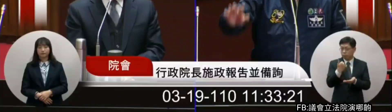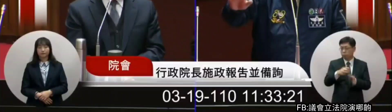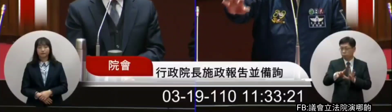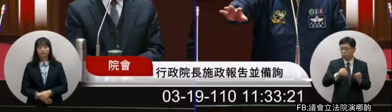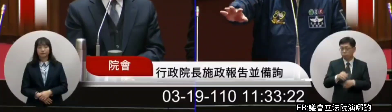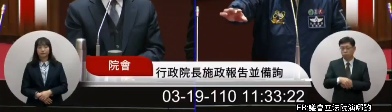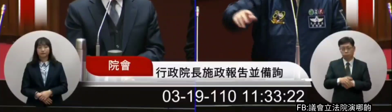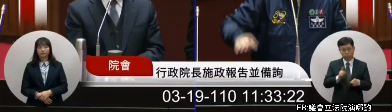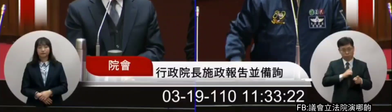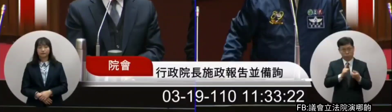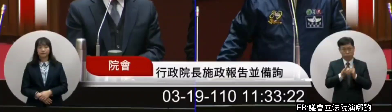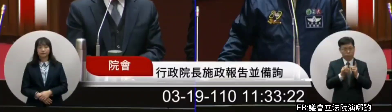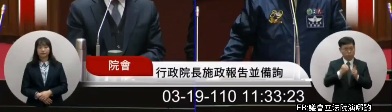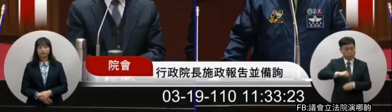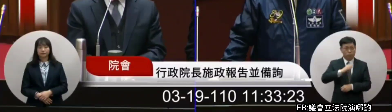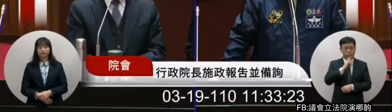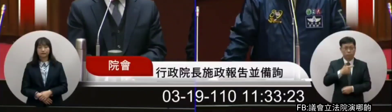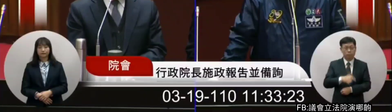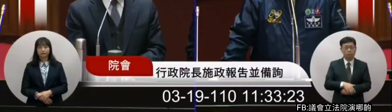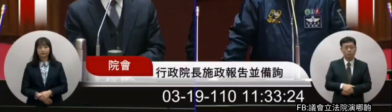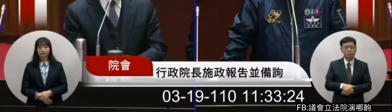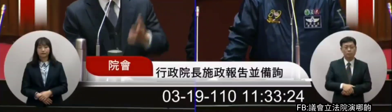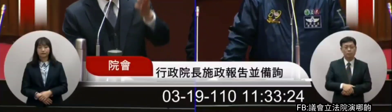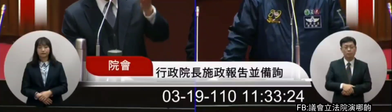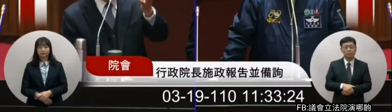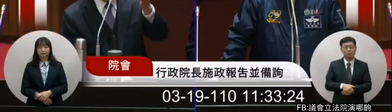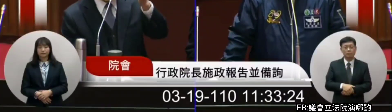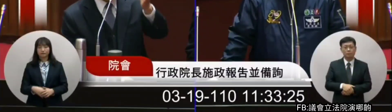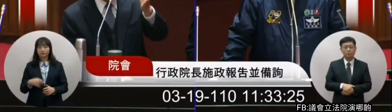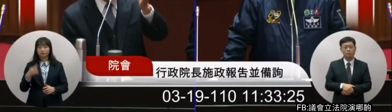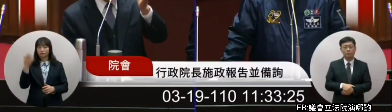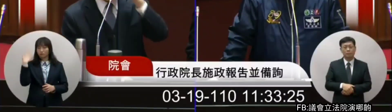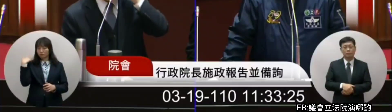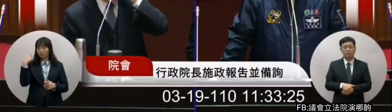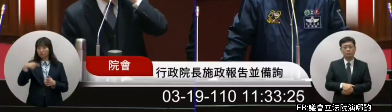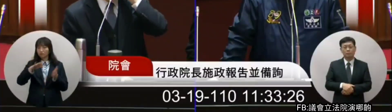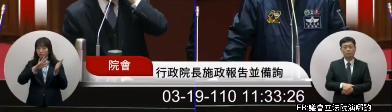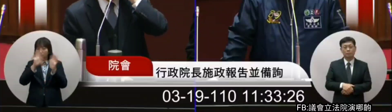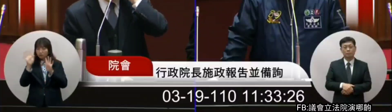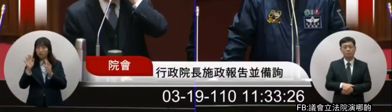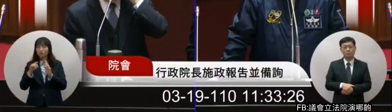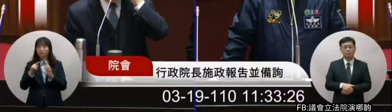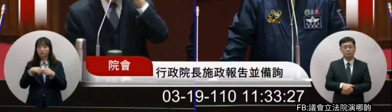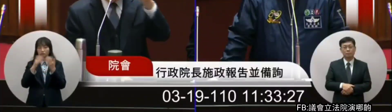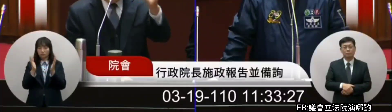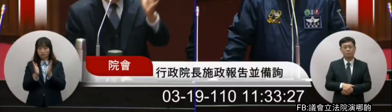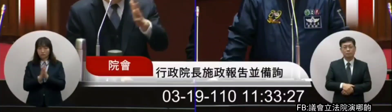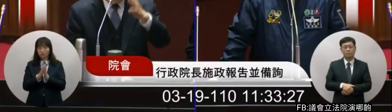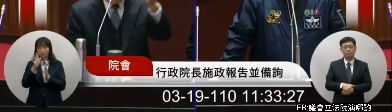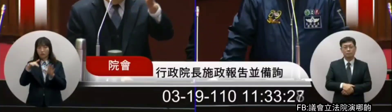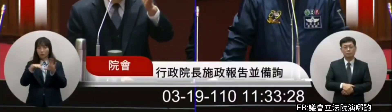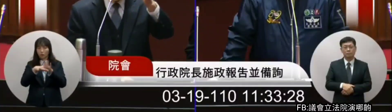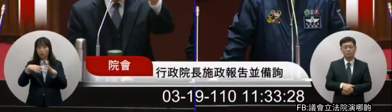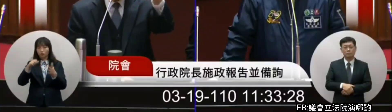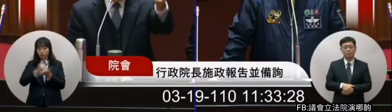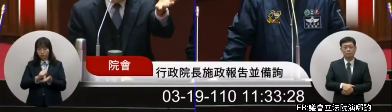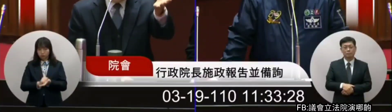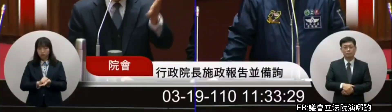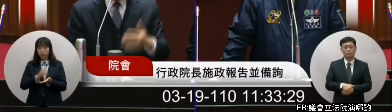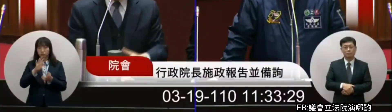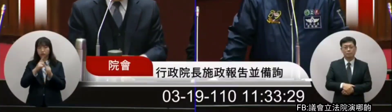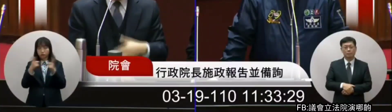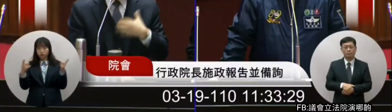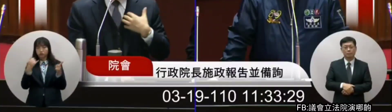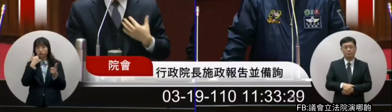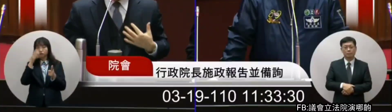料，你当时是不同意的，对不对？ 我想当时的情形怎么样，都有文件各方面各